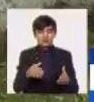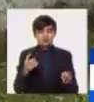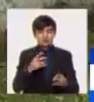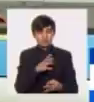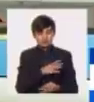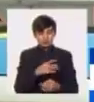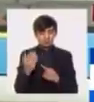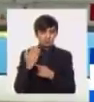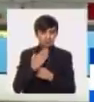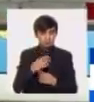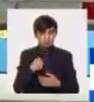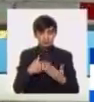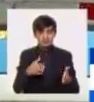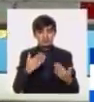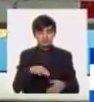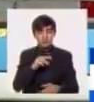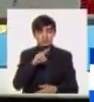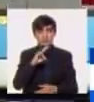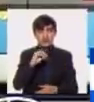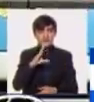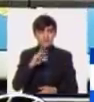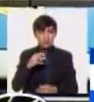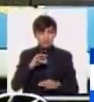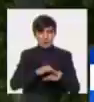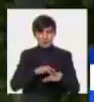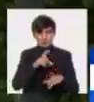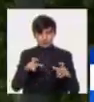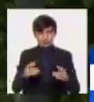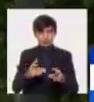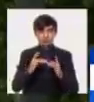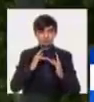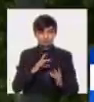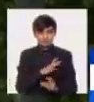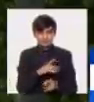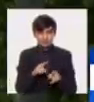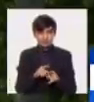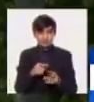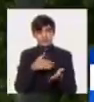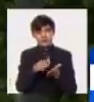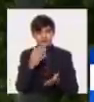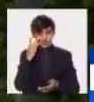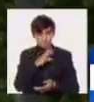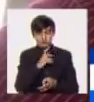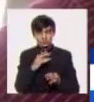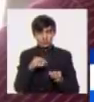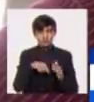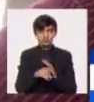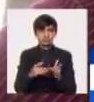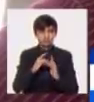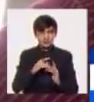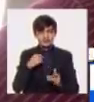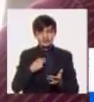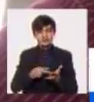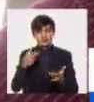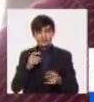дейді. Өйткені пневмония диагнозымен ауруханаға келген науқастардан алынған тест нәтижесінің қорытындысын ұзақ күттік дейді ол. Балардың